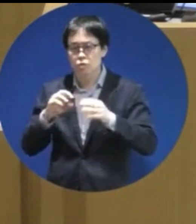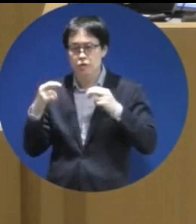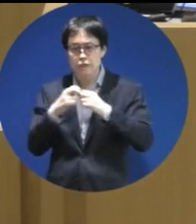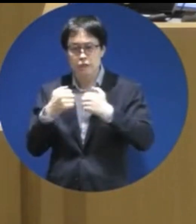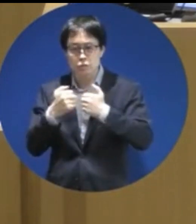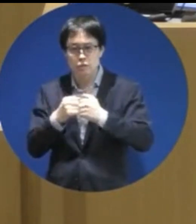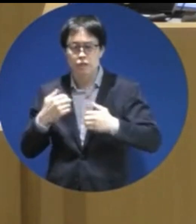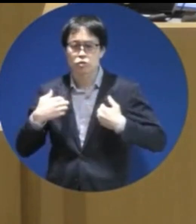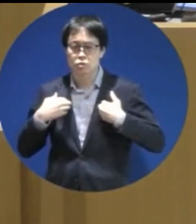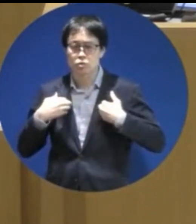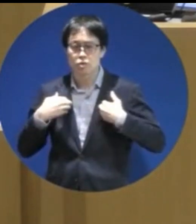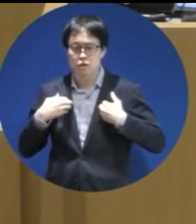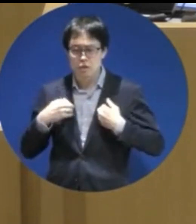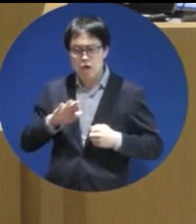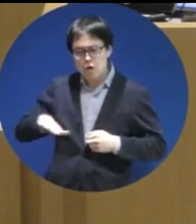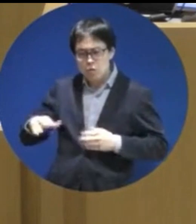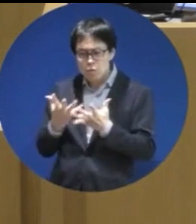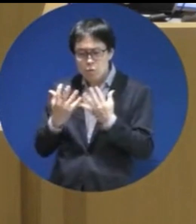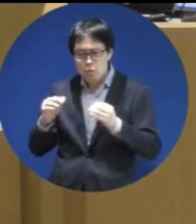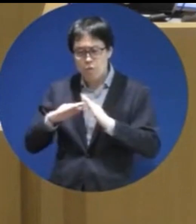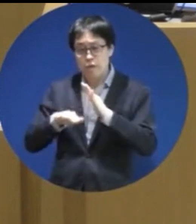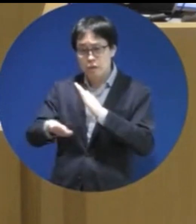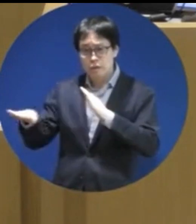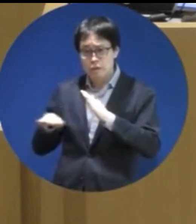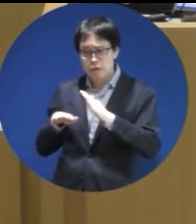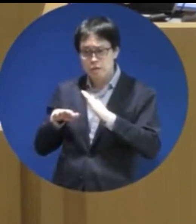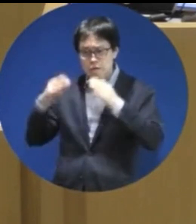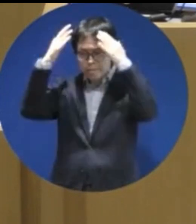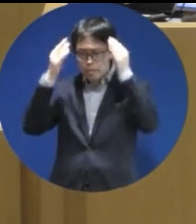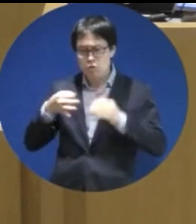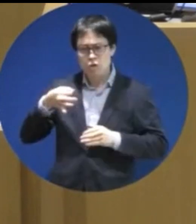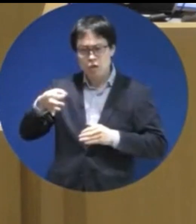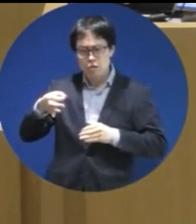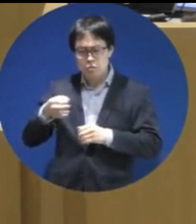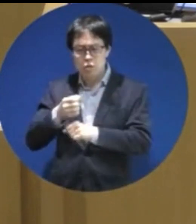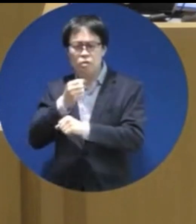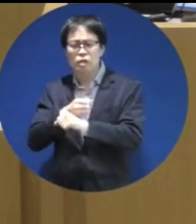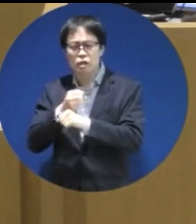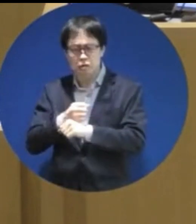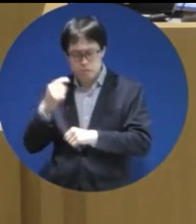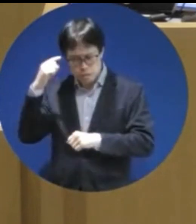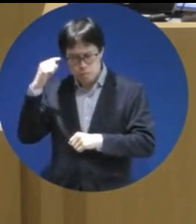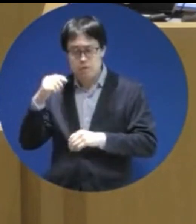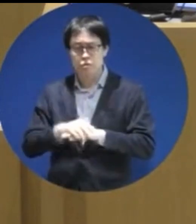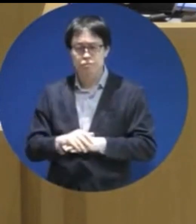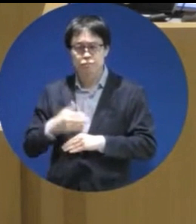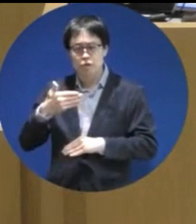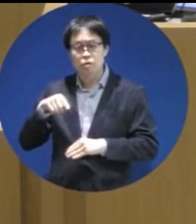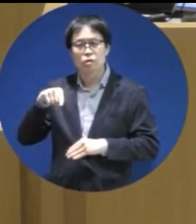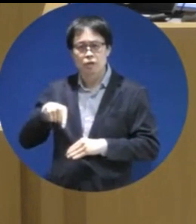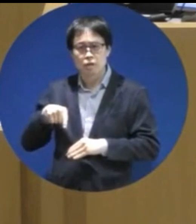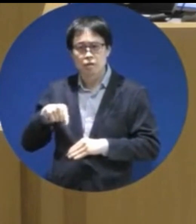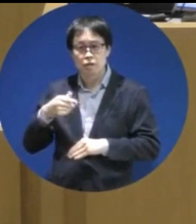子世帯において子どもの数の分のヘルメットの購入は家計に負担で苦しいと、そんな声もよく聞きます。区ではすで